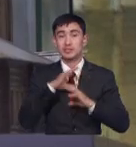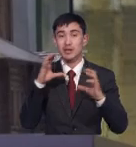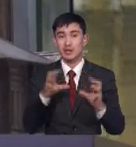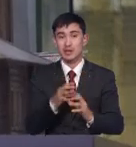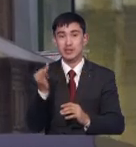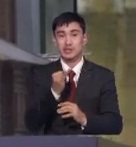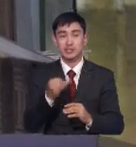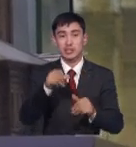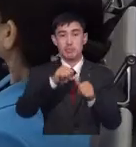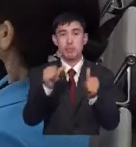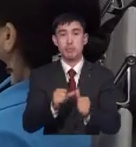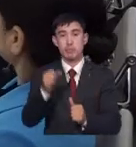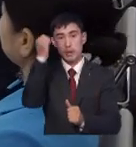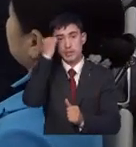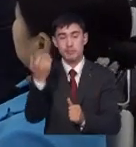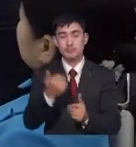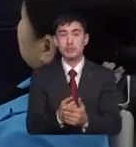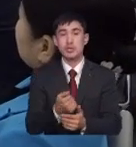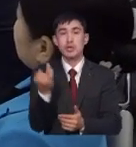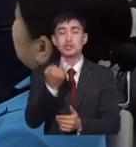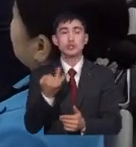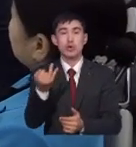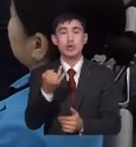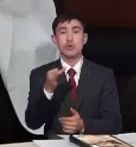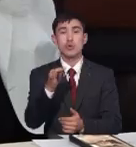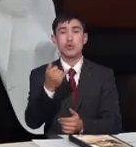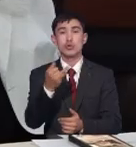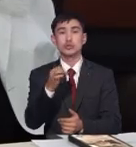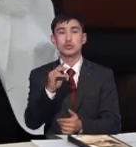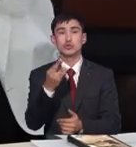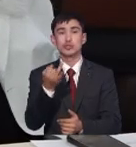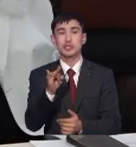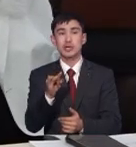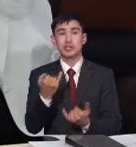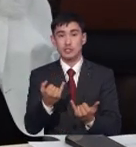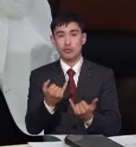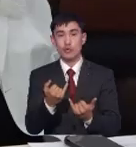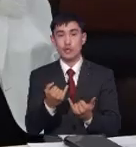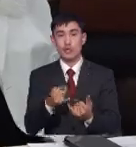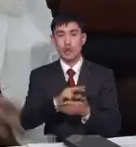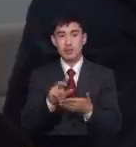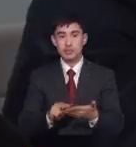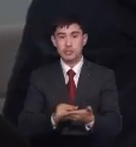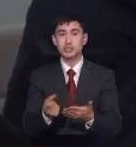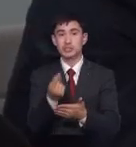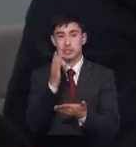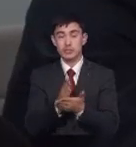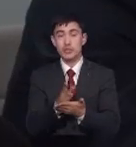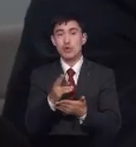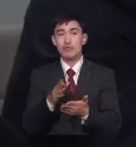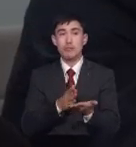сохранении исторической памяти. История Улуса Джучи, известная нам на сегодняшний день, опирается на летописные источники. Однако